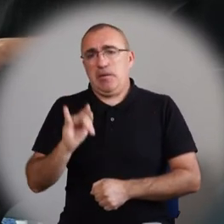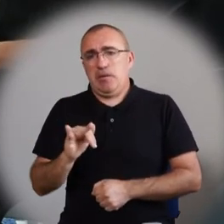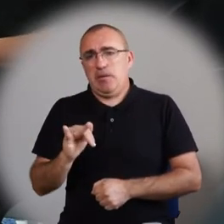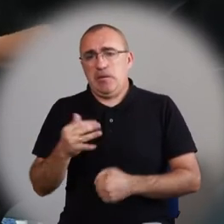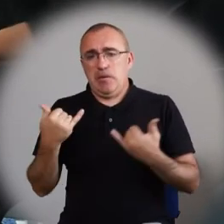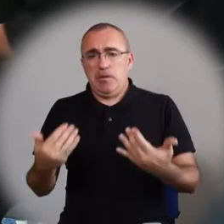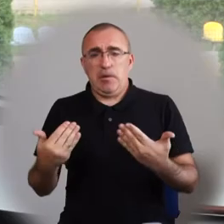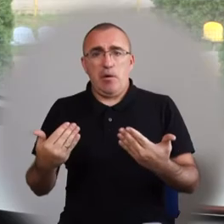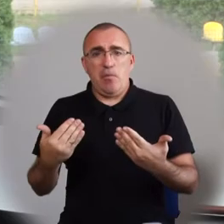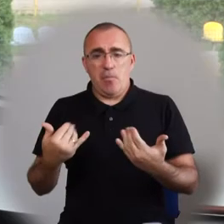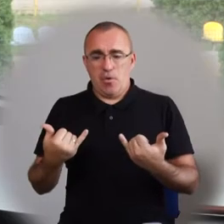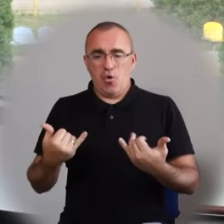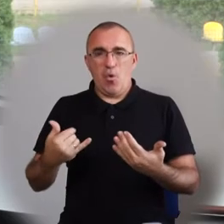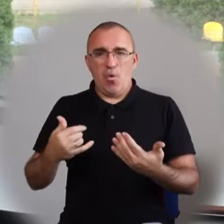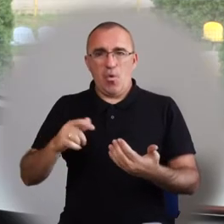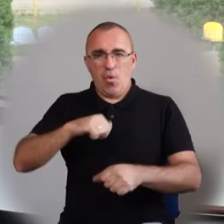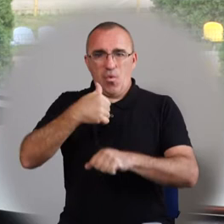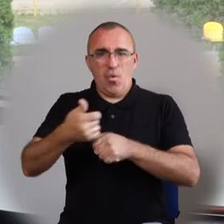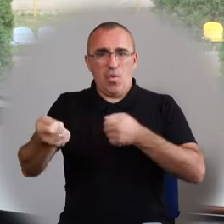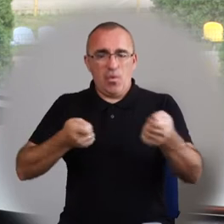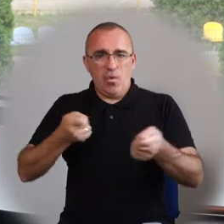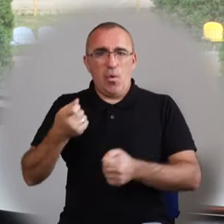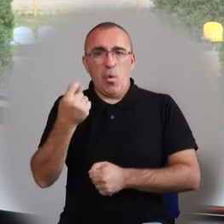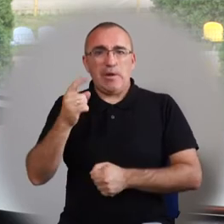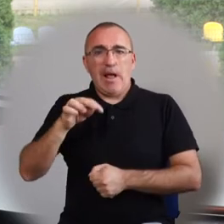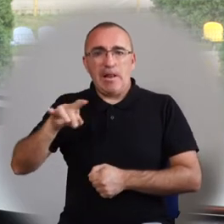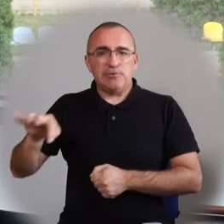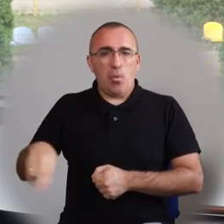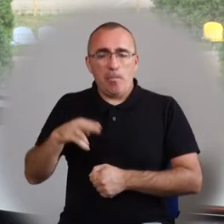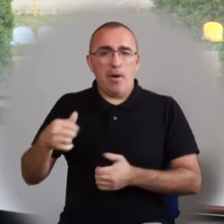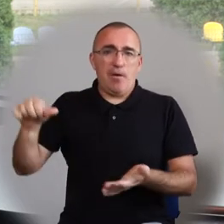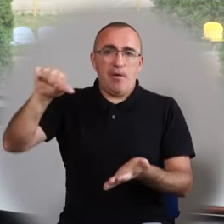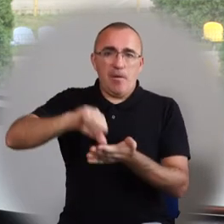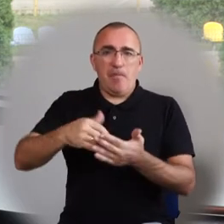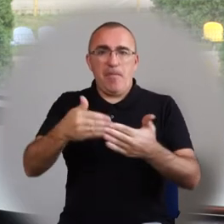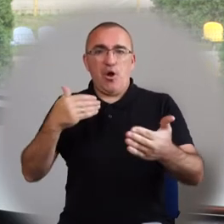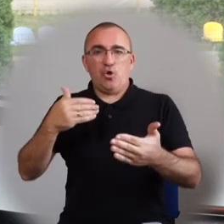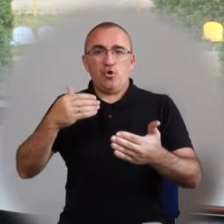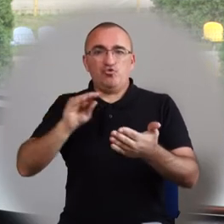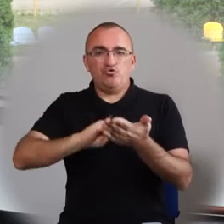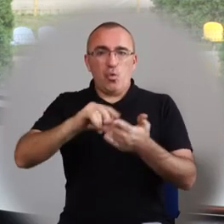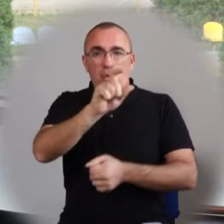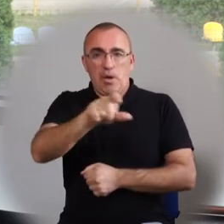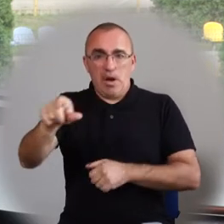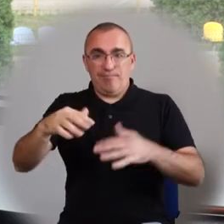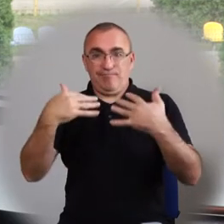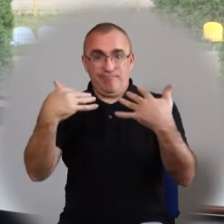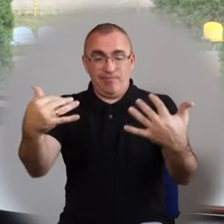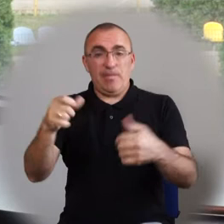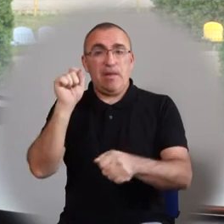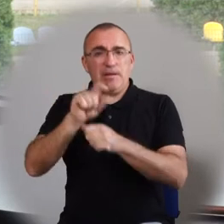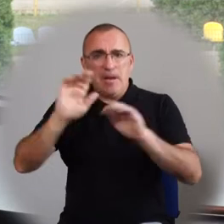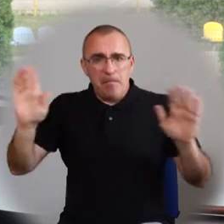тобто, і тепер уже колишній голова обласної державної адміністрації 11 листопада, виступаючи перед журналістами, говорив про те,